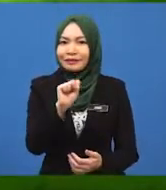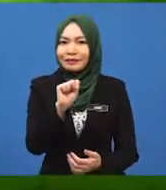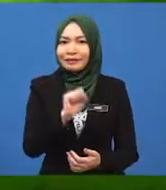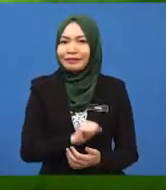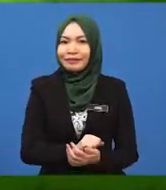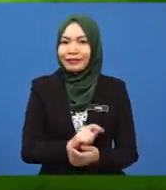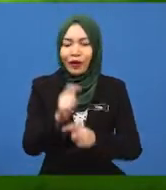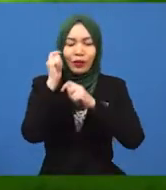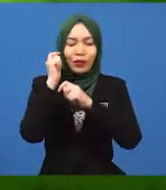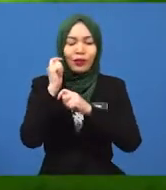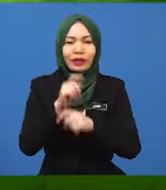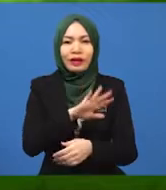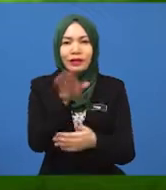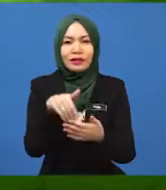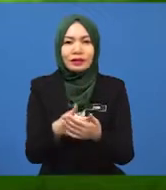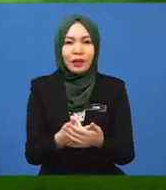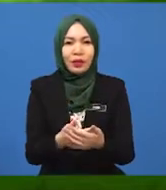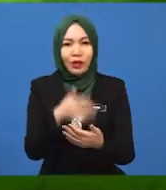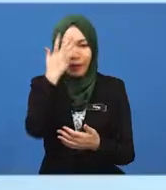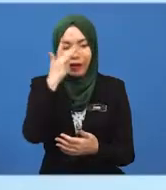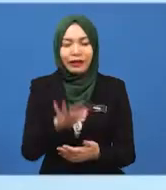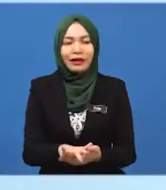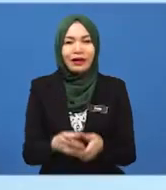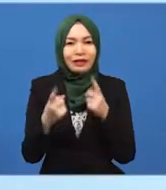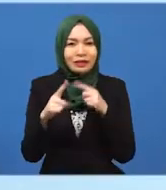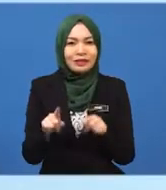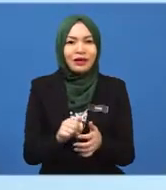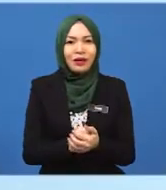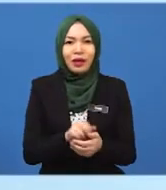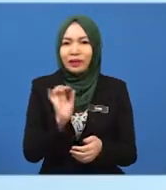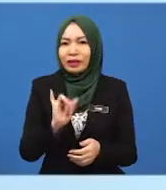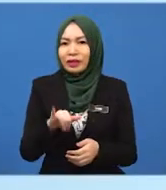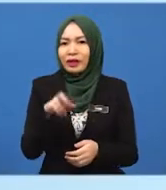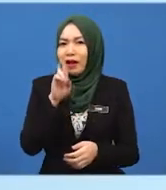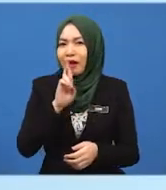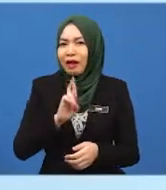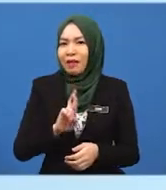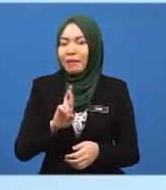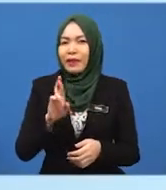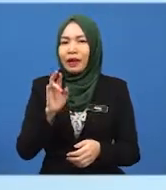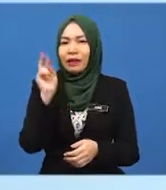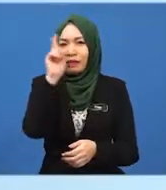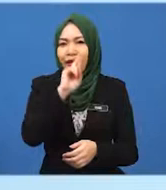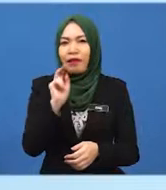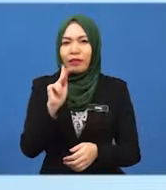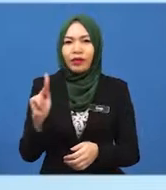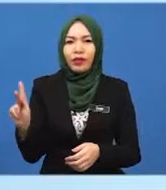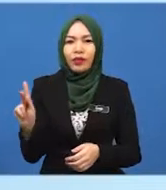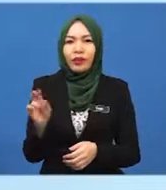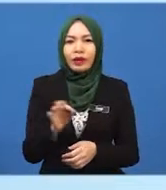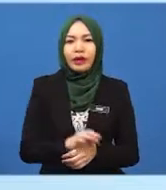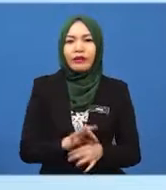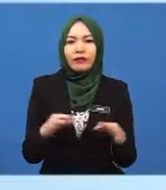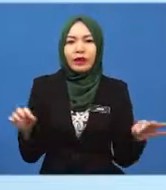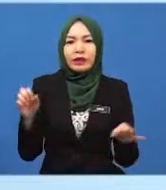Syabas murid-murid, anda semua pandai. Merah merupakan frasa adjektif yang